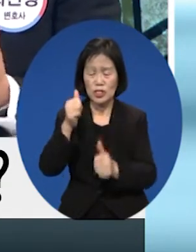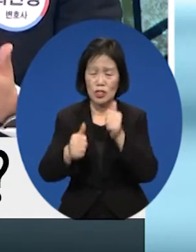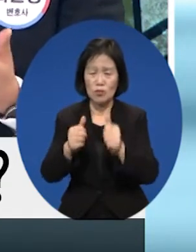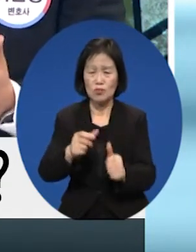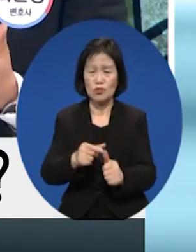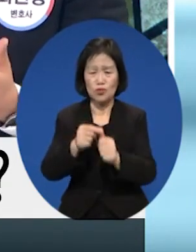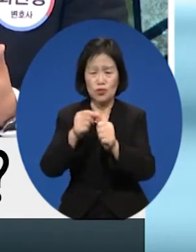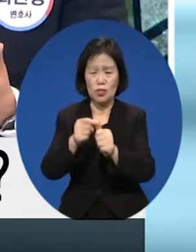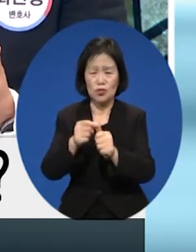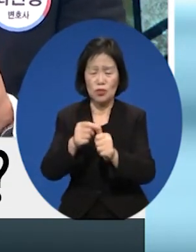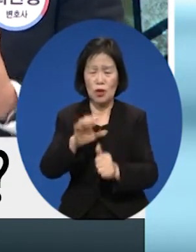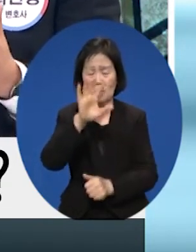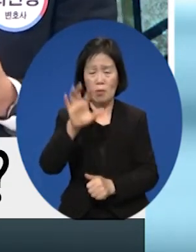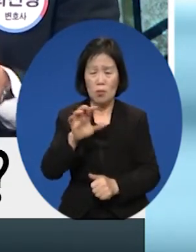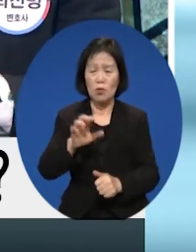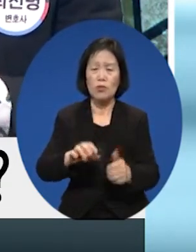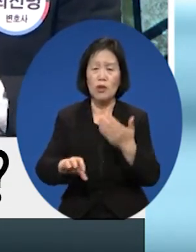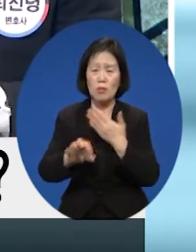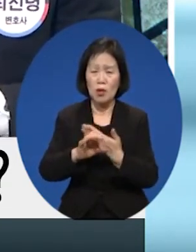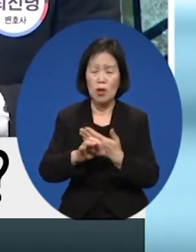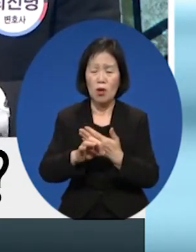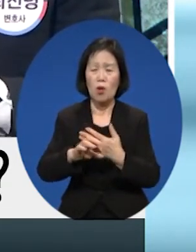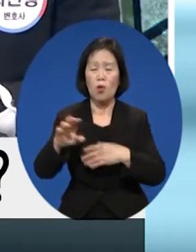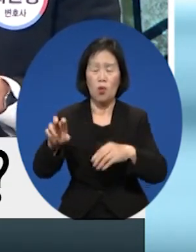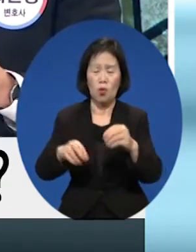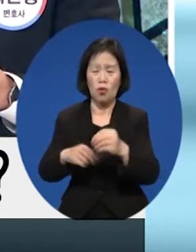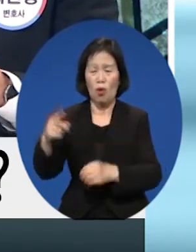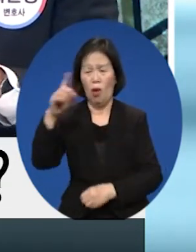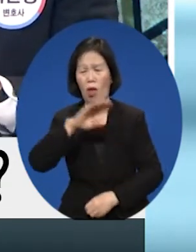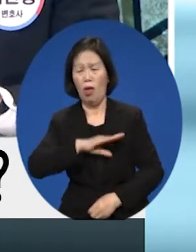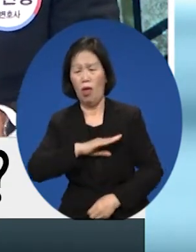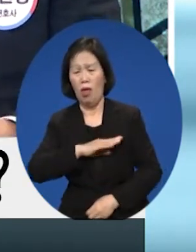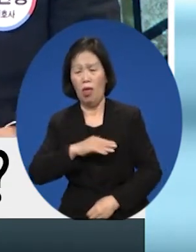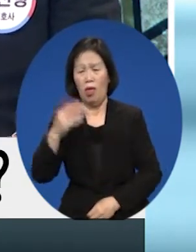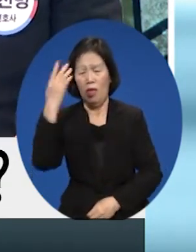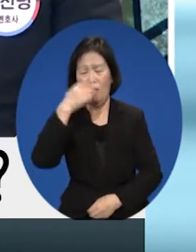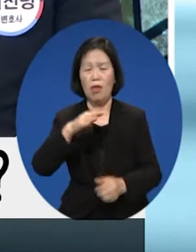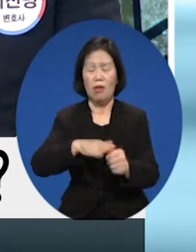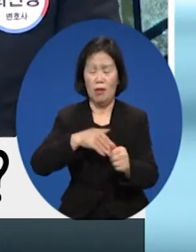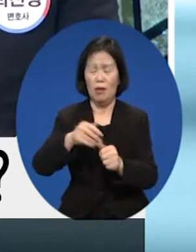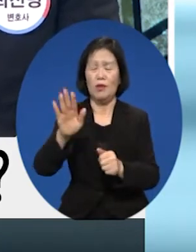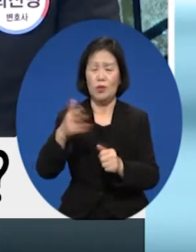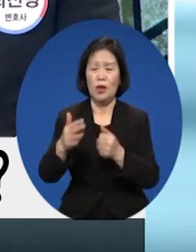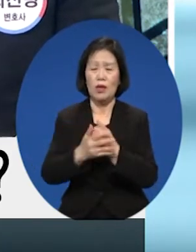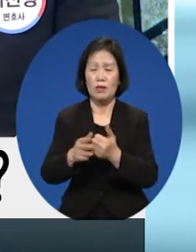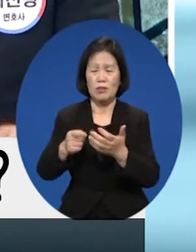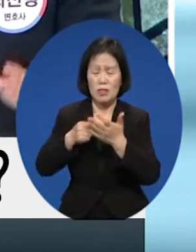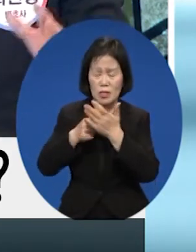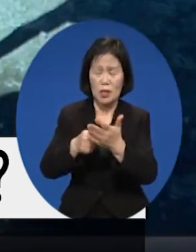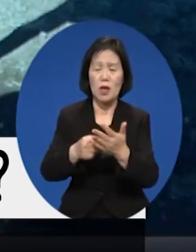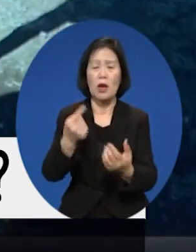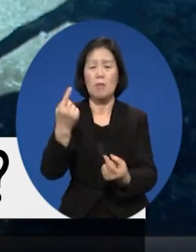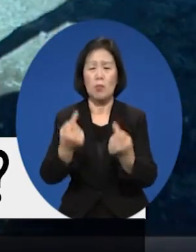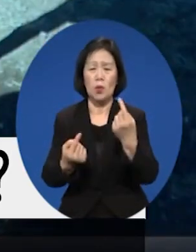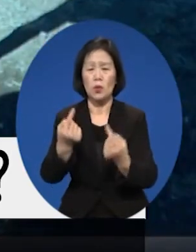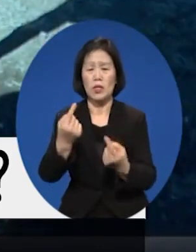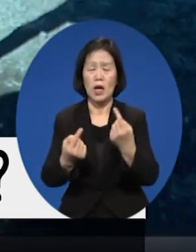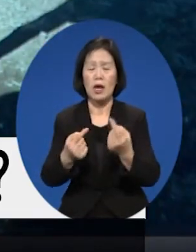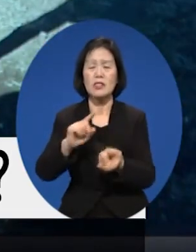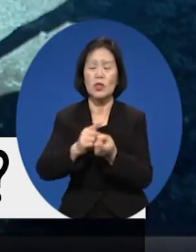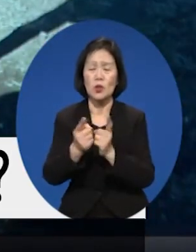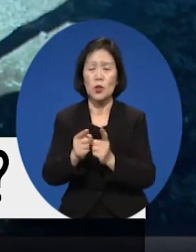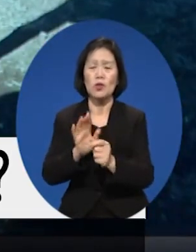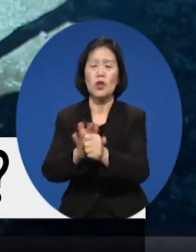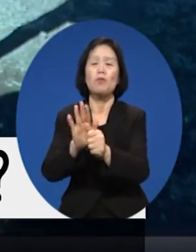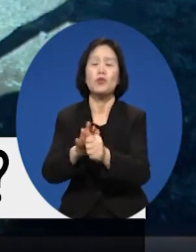주는 그런 게 반복된다고 하면 오히려 영이 서겠습니까? 그런 식으로 해서 강력하게 뭐를 밀어붙이겠다기보다는 그것을 서로 협조를